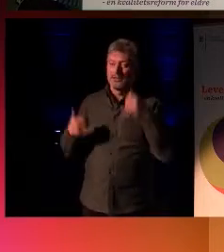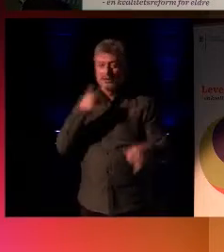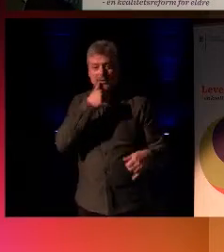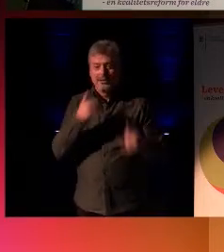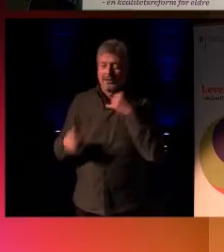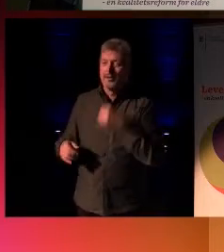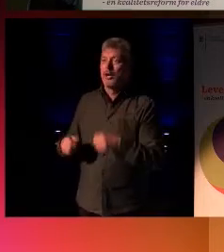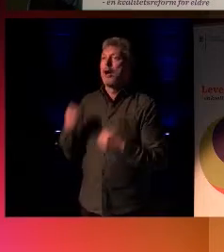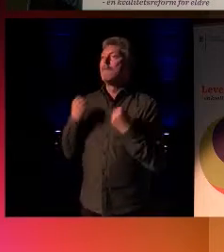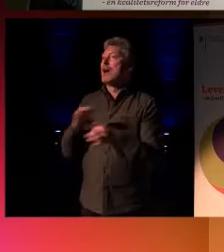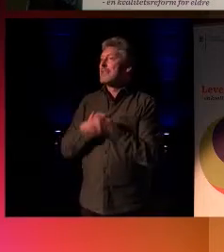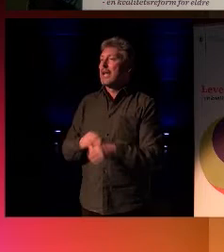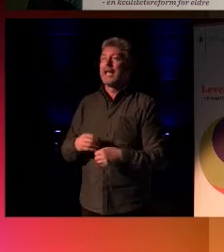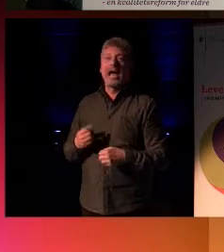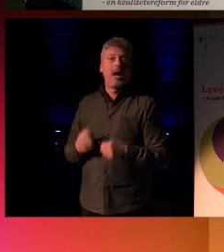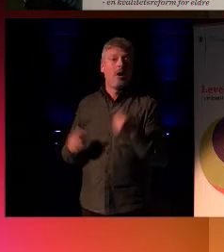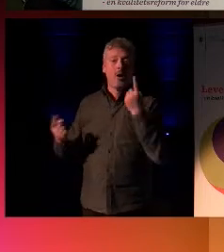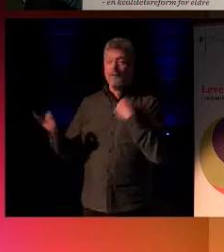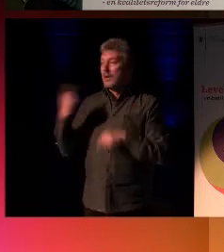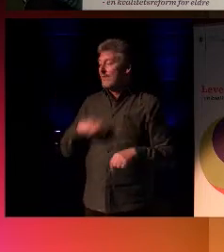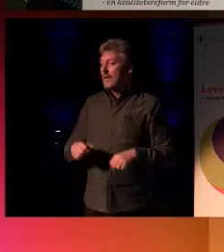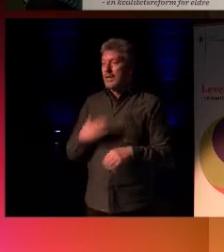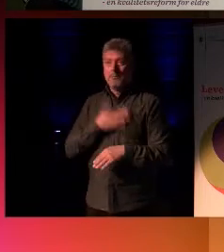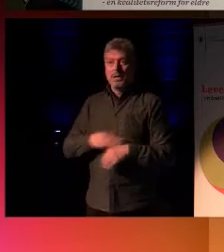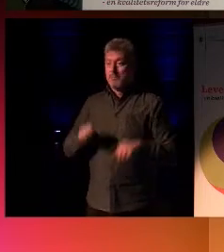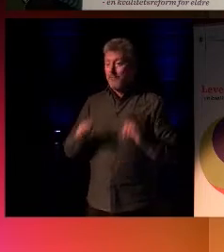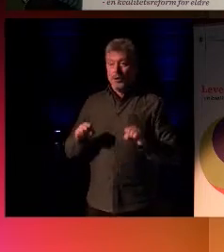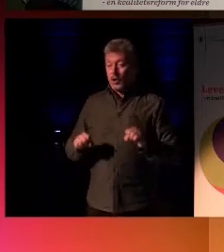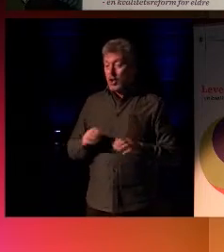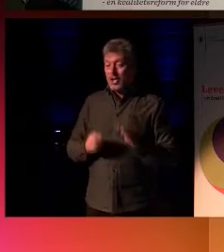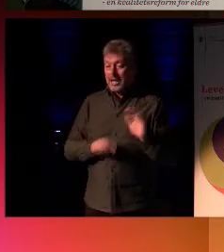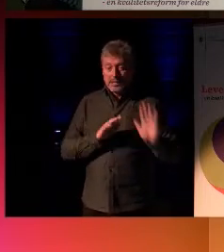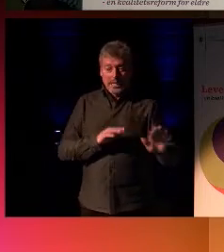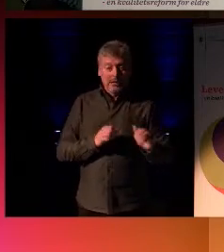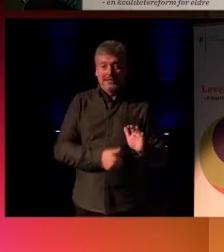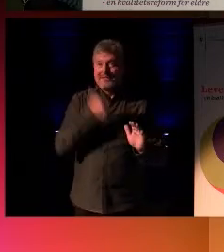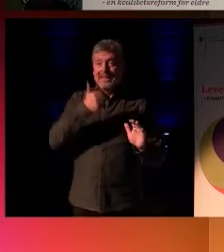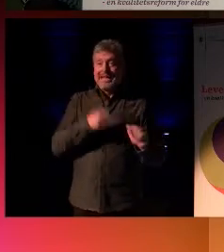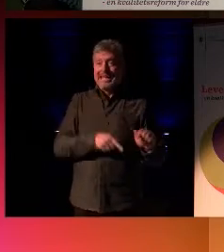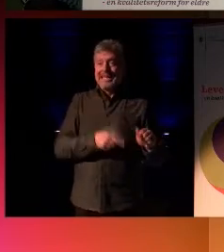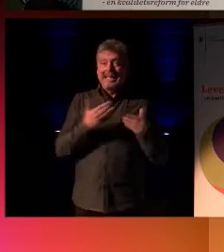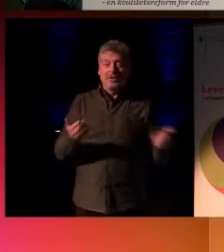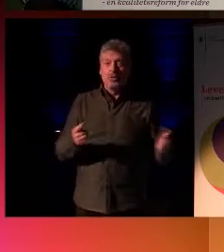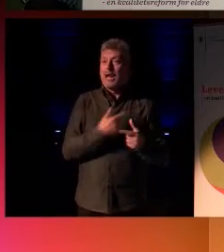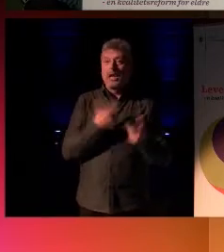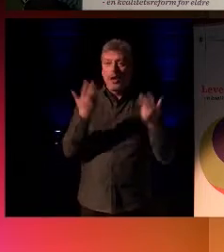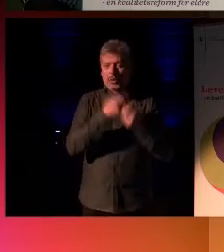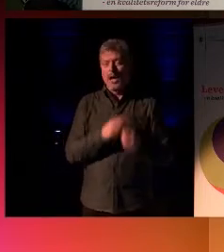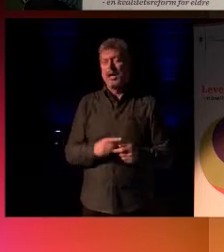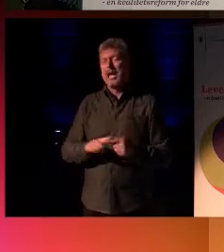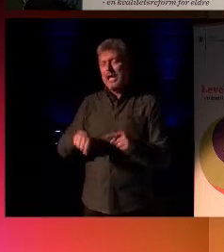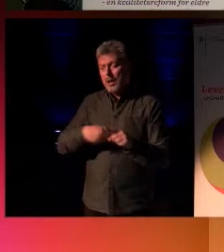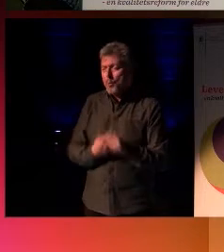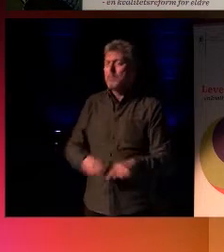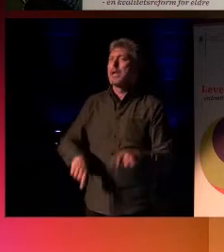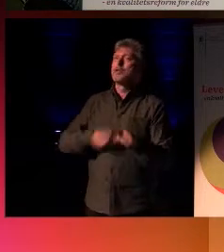Fastlegen var fortvilet over at pasientene ble forstyrret midt i deres viktige historie, eller midt i undersøkelsen, gang på